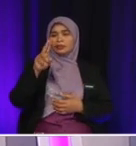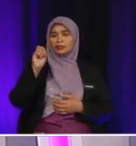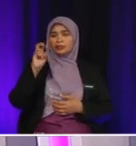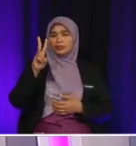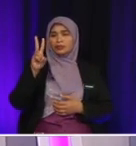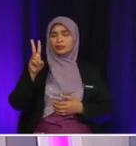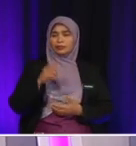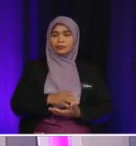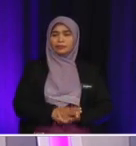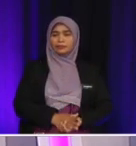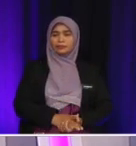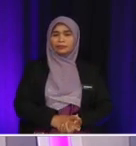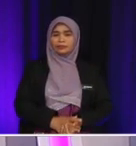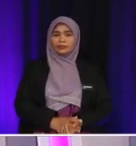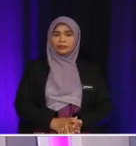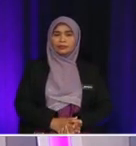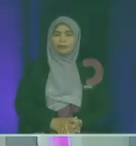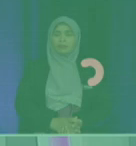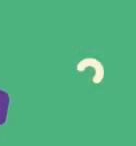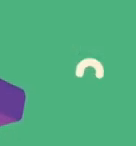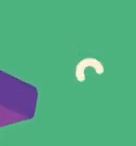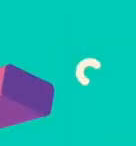pecutan alamak sampai